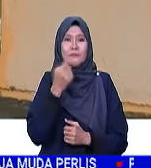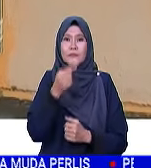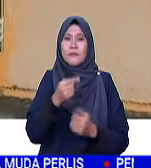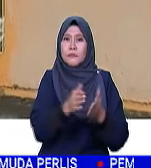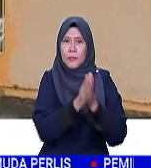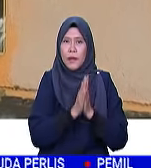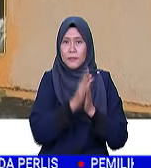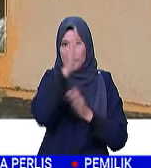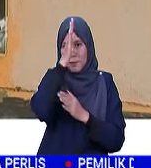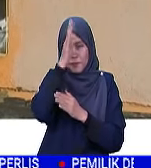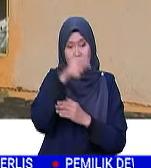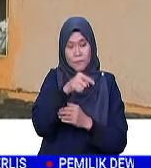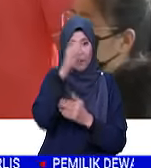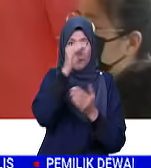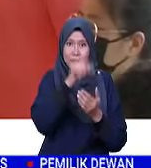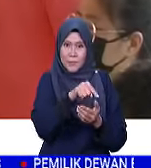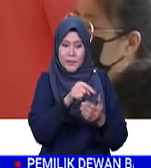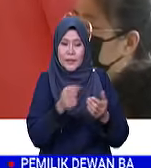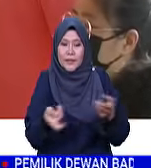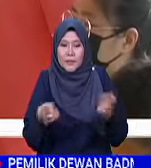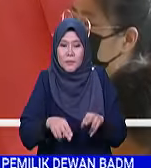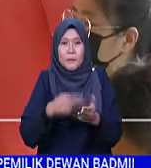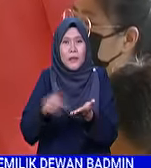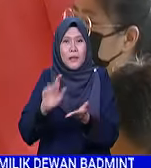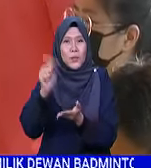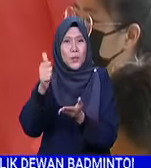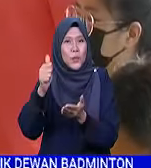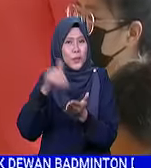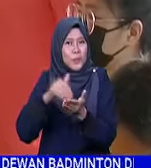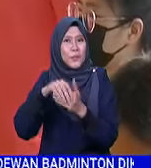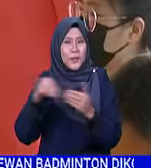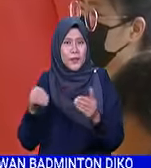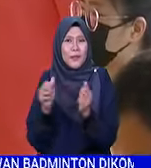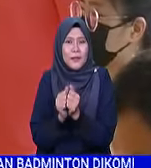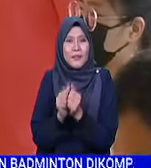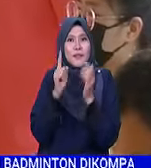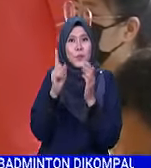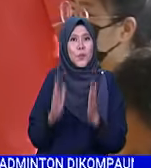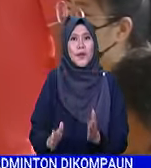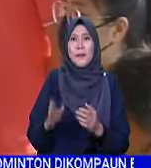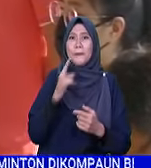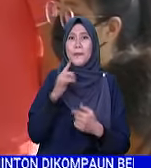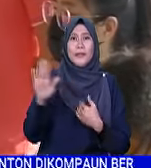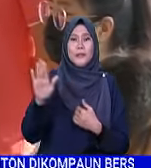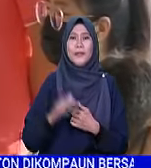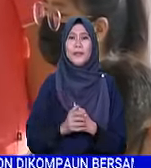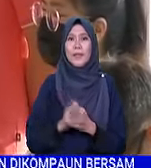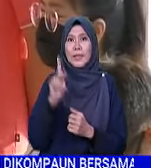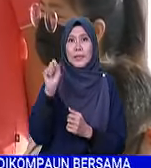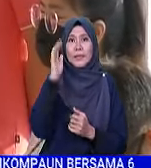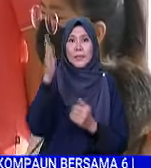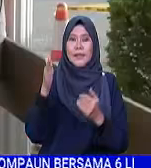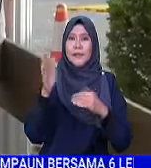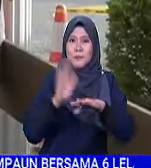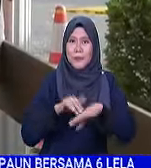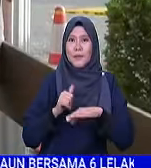bapa kepada seorang cahaya mata itu diikat jamin RM10,000 dengan seorang penjamin. Kes akan disebut semula